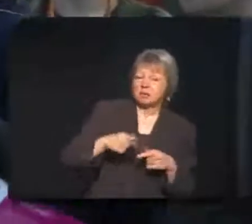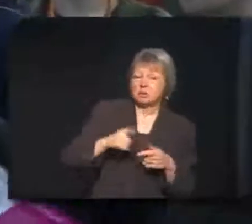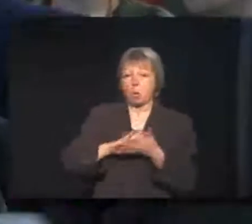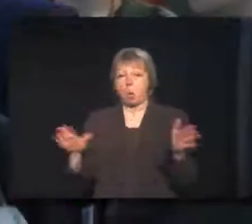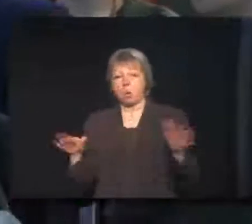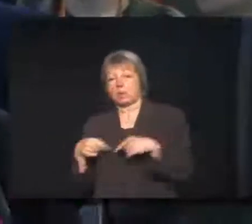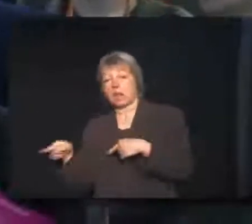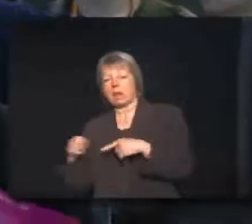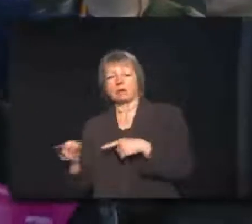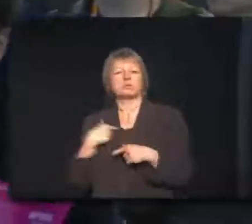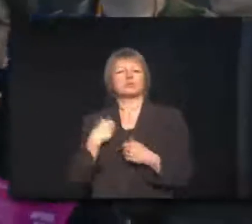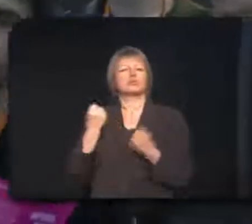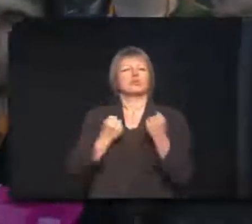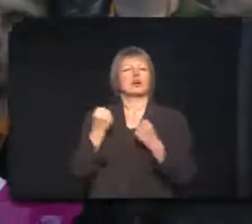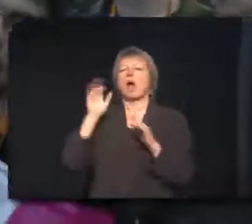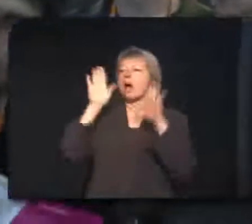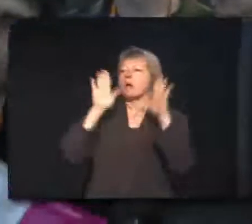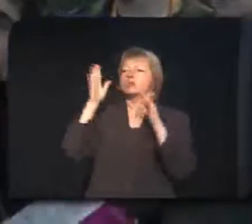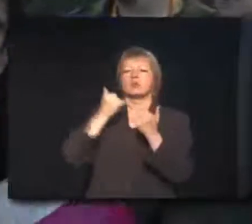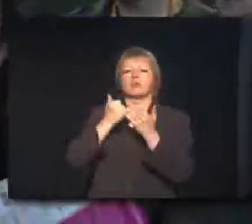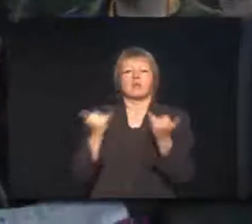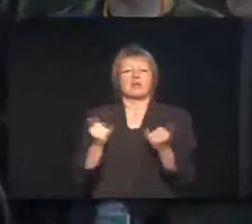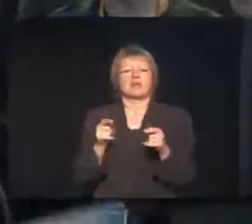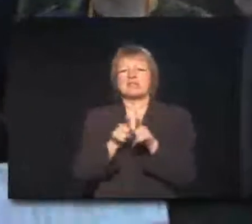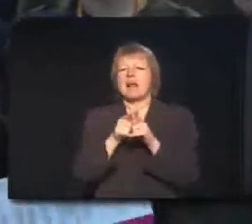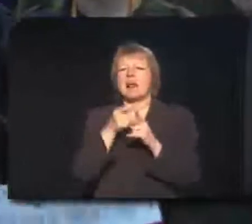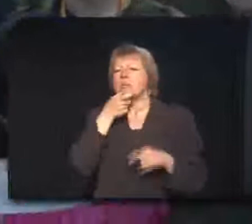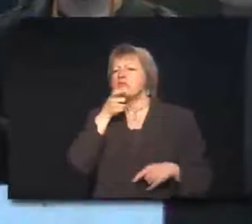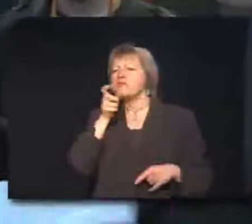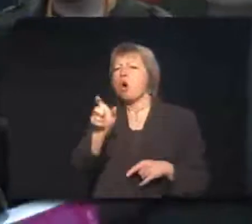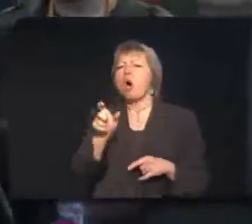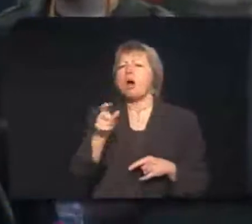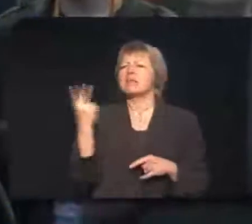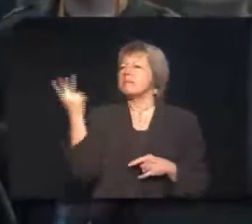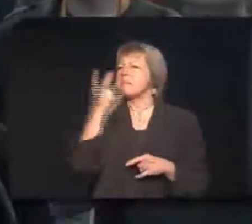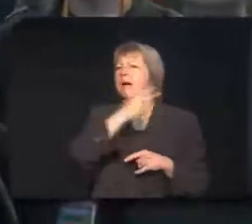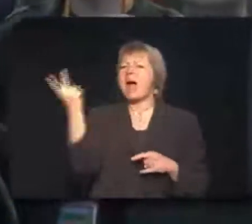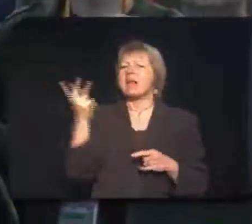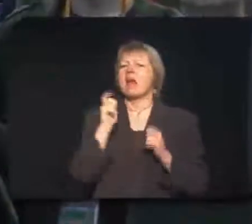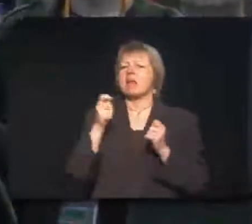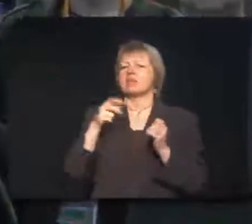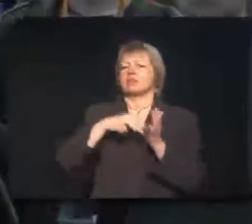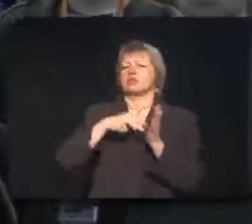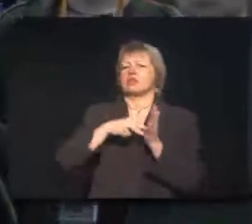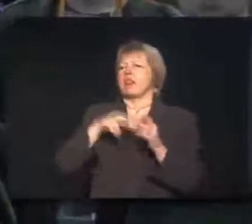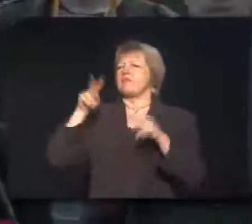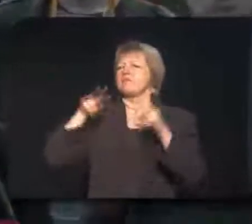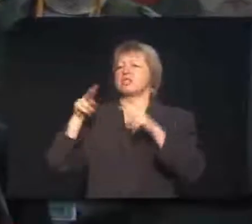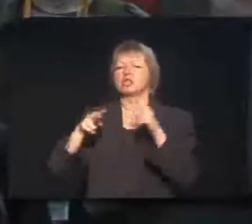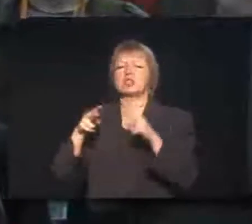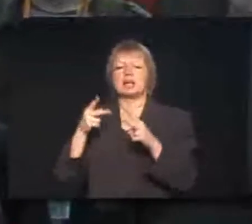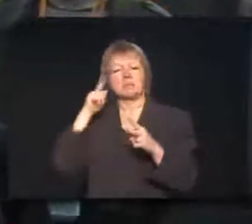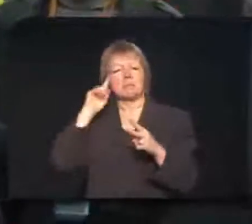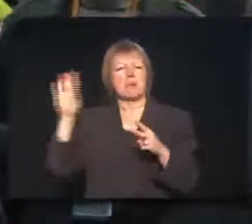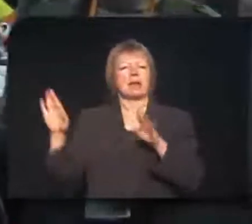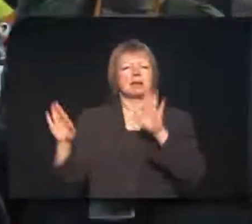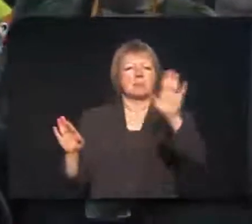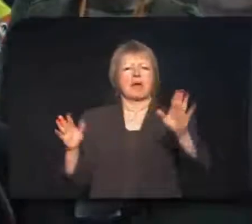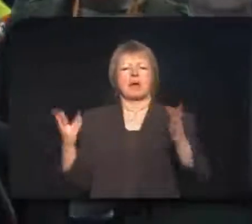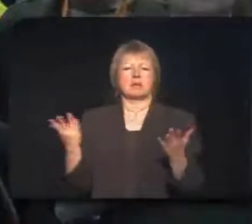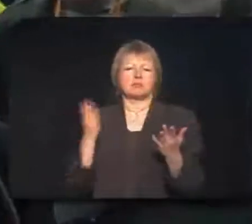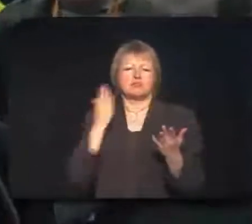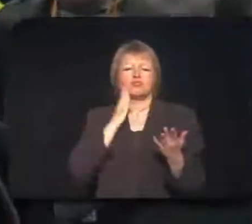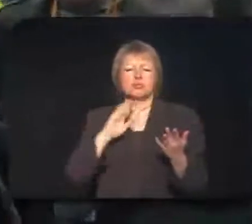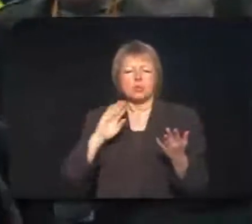schwierig abzustimmen wenn zwei wenn dieser gleiche Begriff offensichtlich von Antragstellern unterschiedlich definiert wird könnt ihr dann noch mal Stellung zu nehmen wie ihr das meint